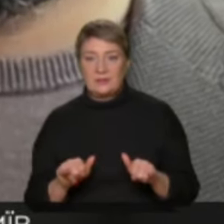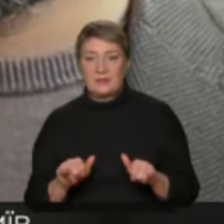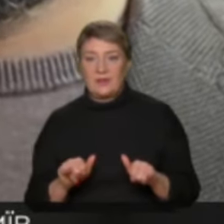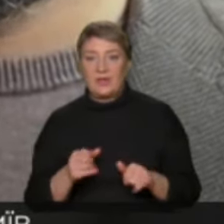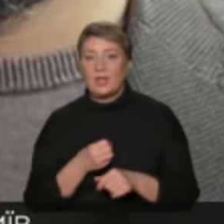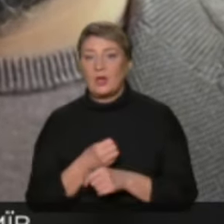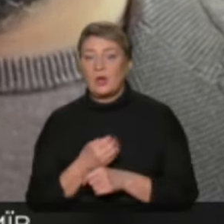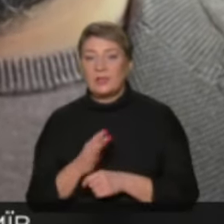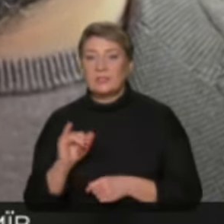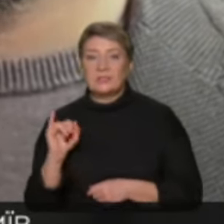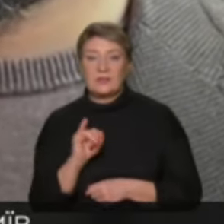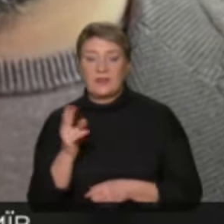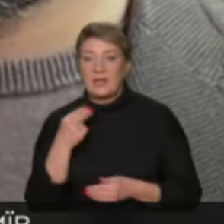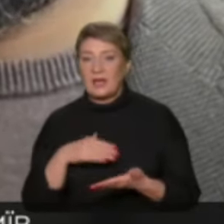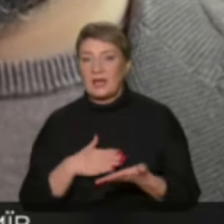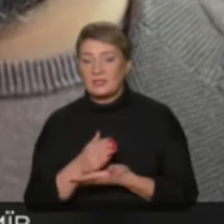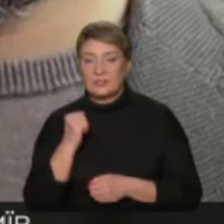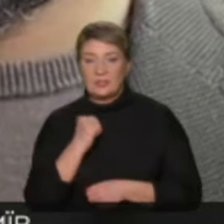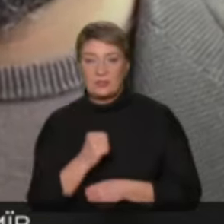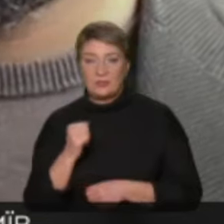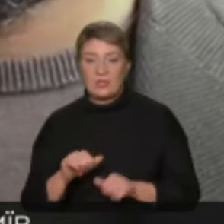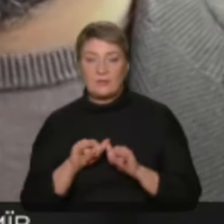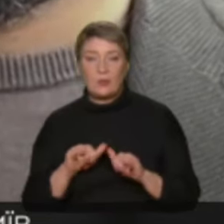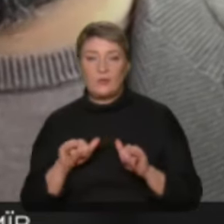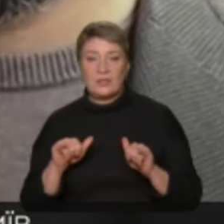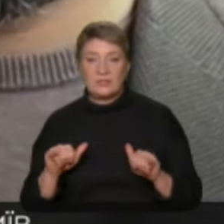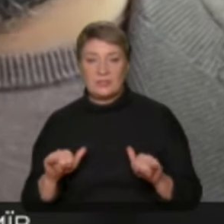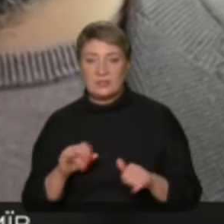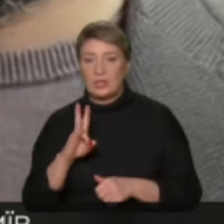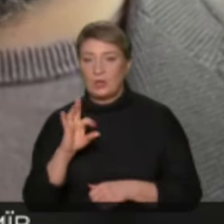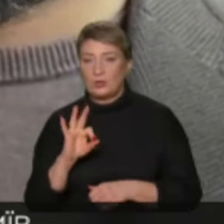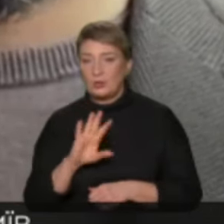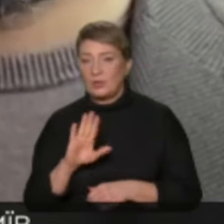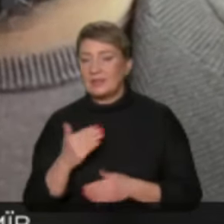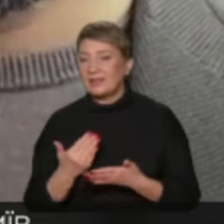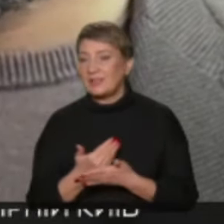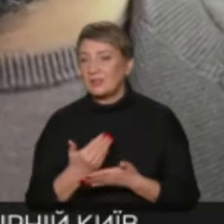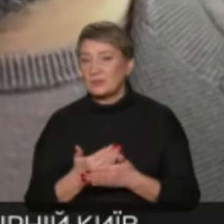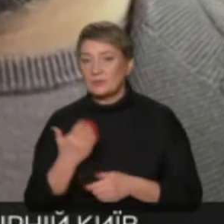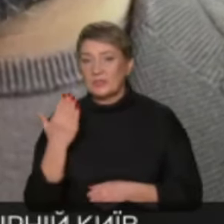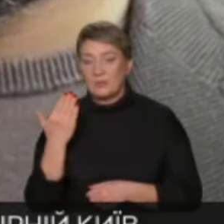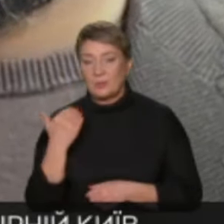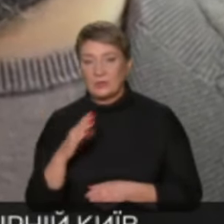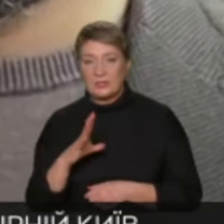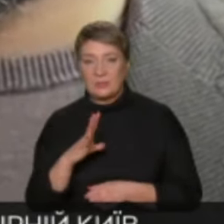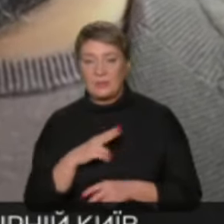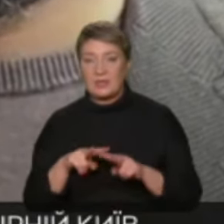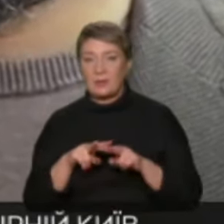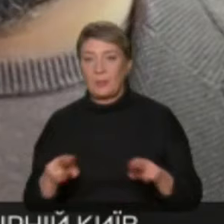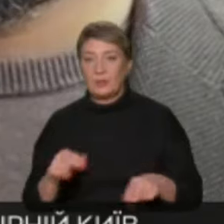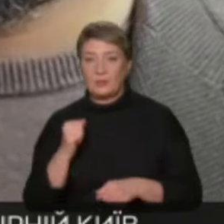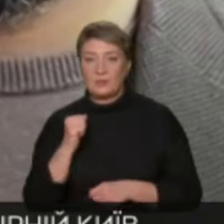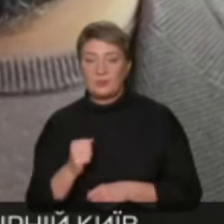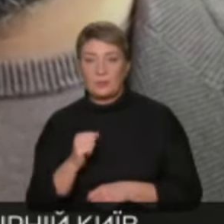количество и качество этих ударов увеличивается. Но это не новость. То есть в прошлом были подобные удары, и